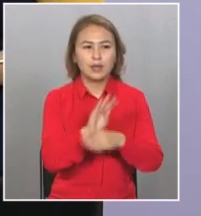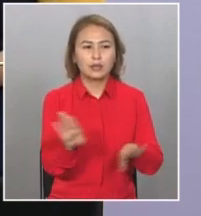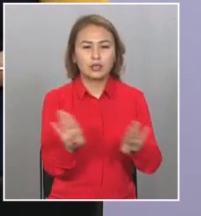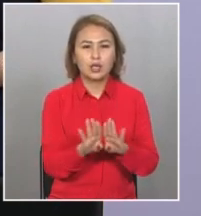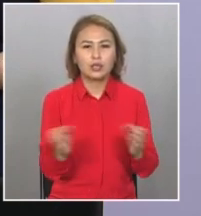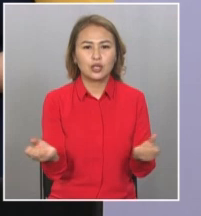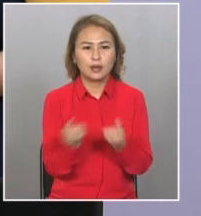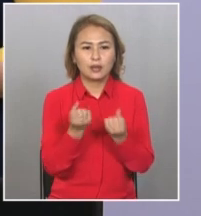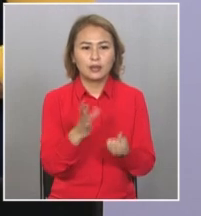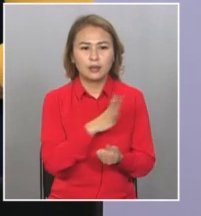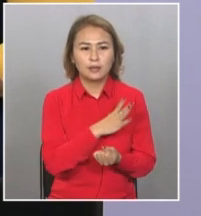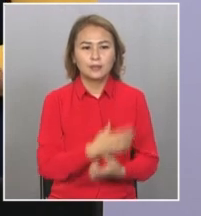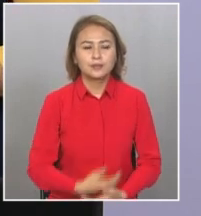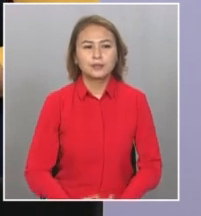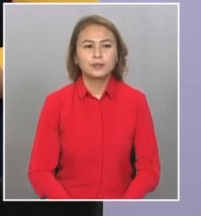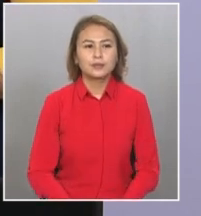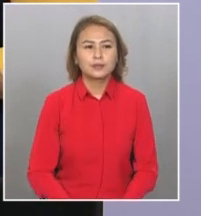жақтады.